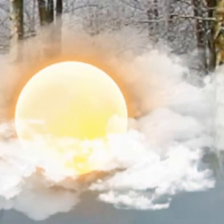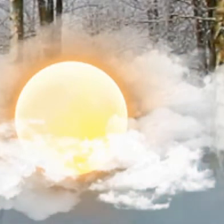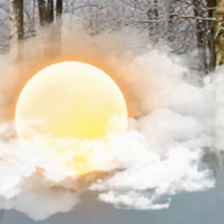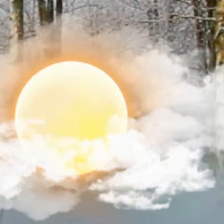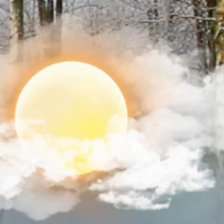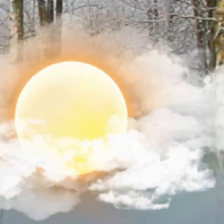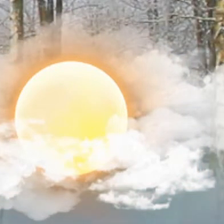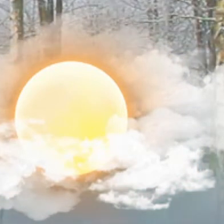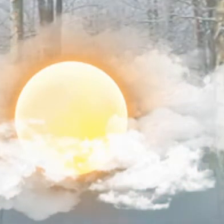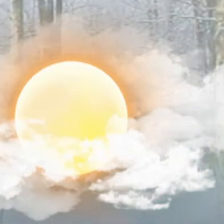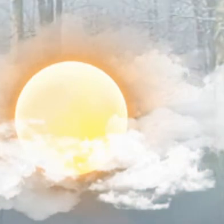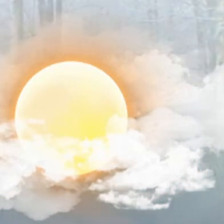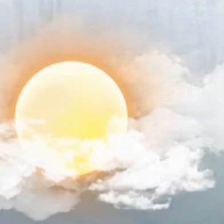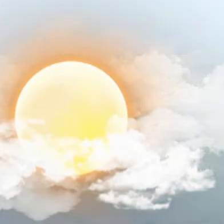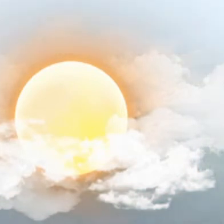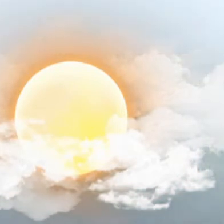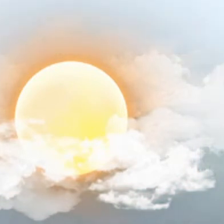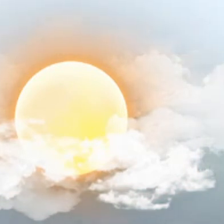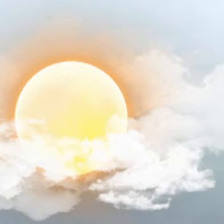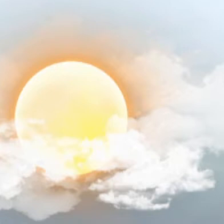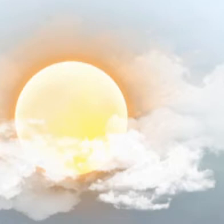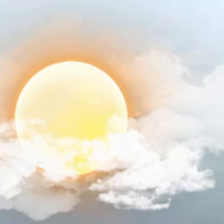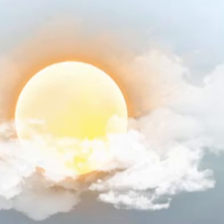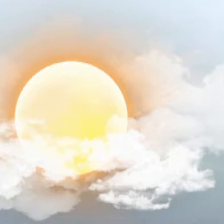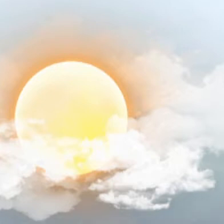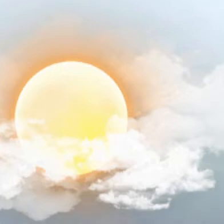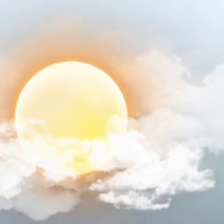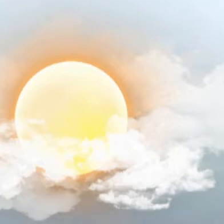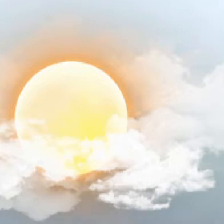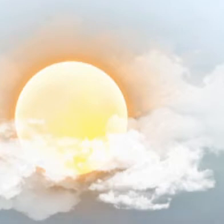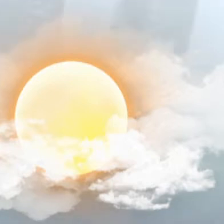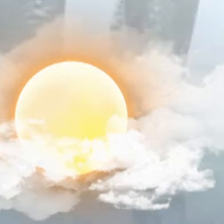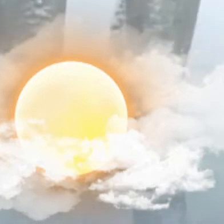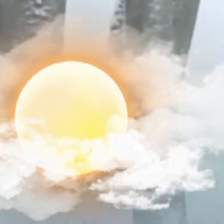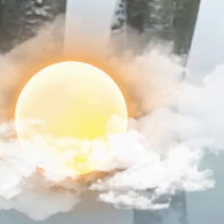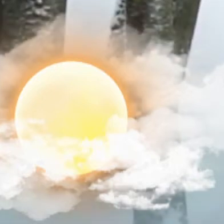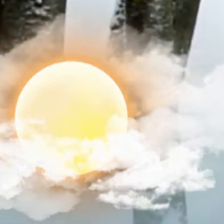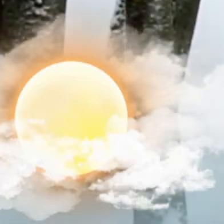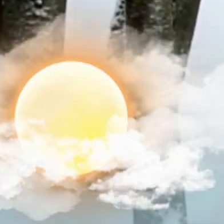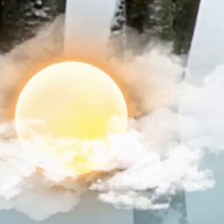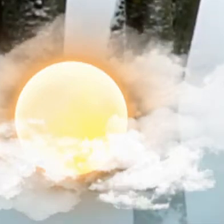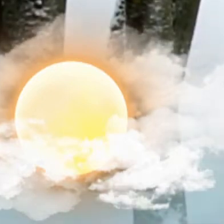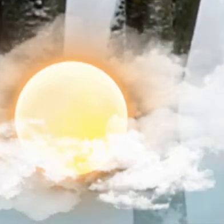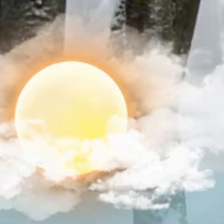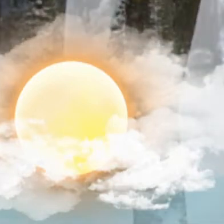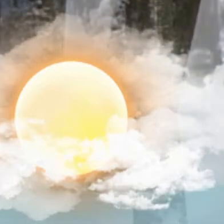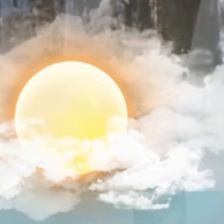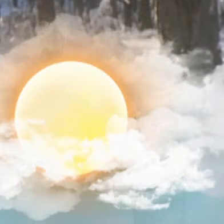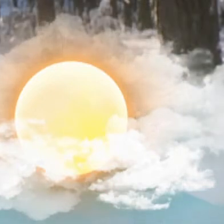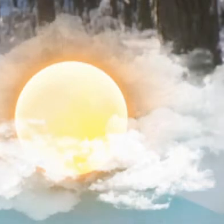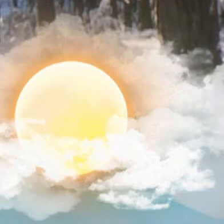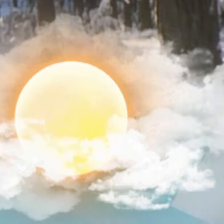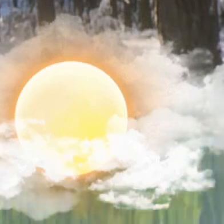секунду. У Новогрудку каля 11 градусов морозу раніцей, до минус 8 днем и вечером.